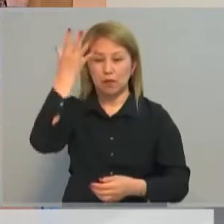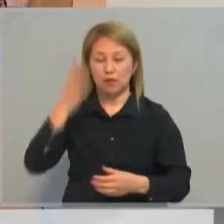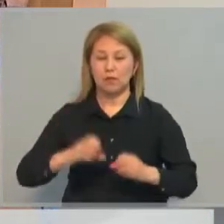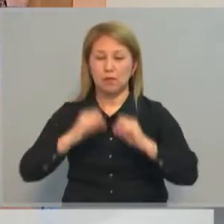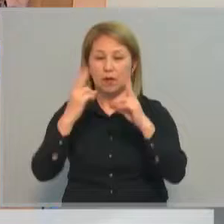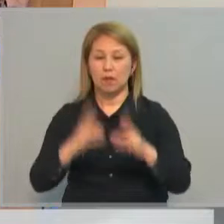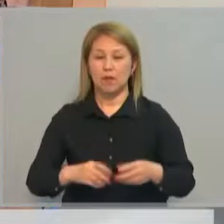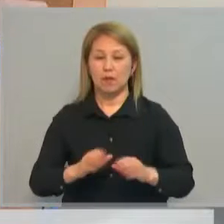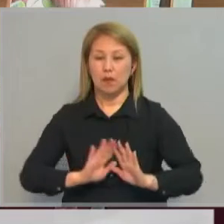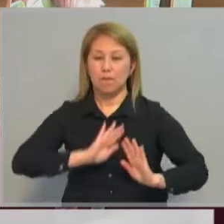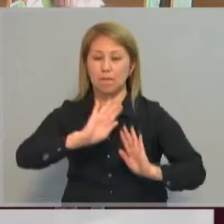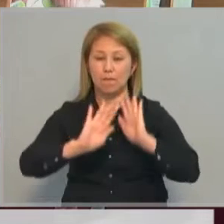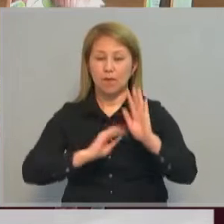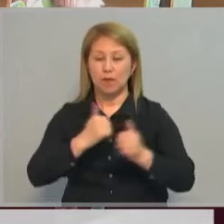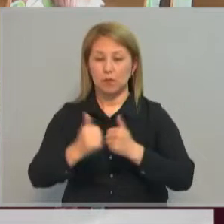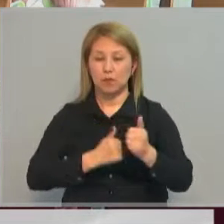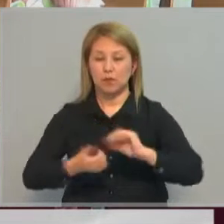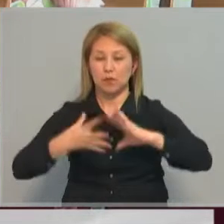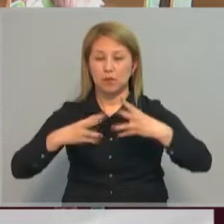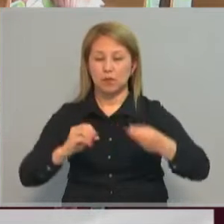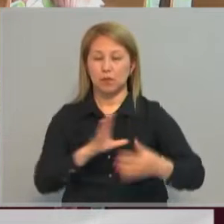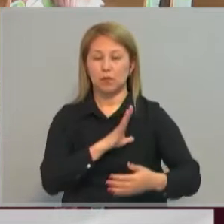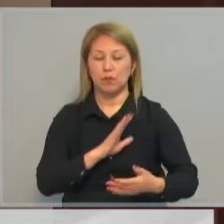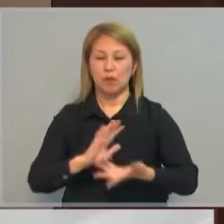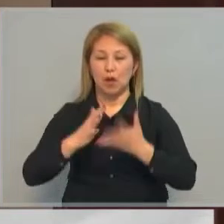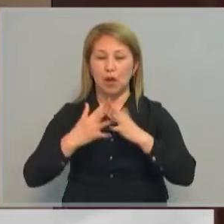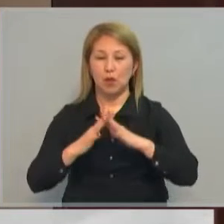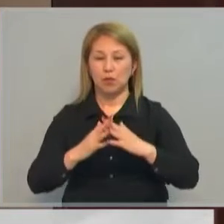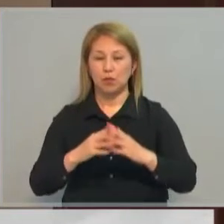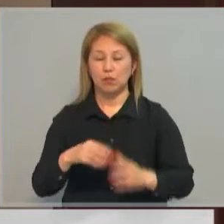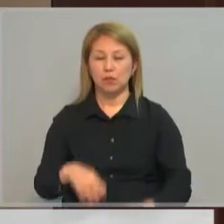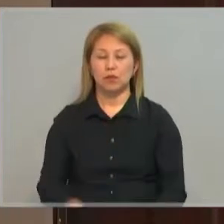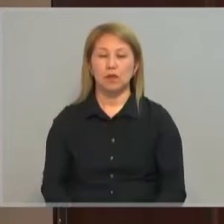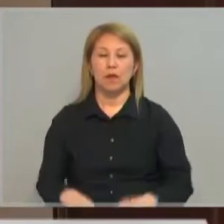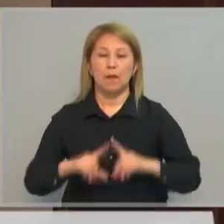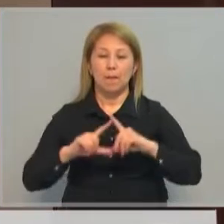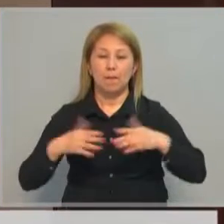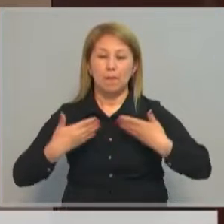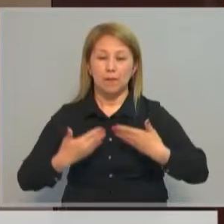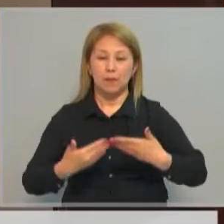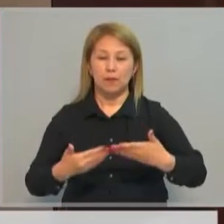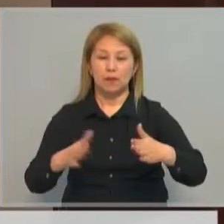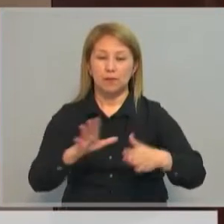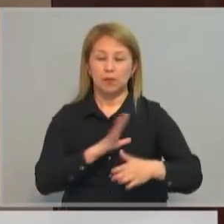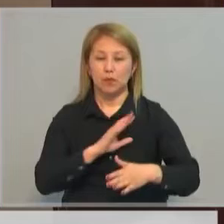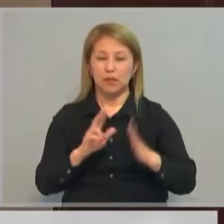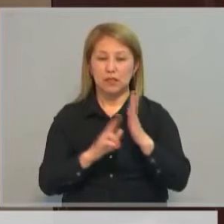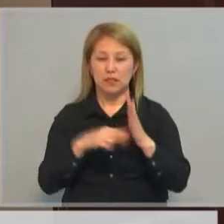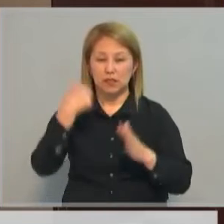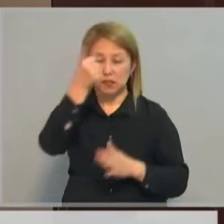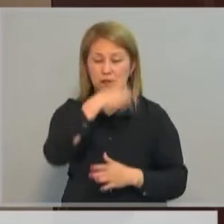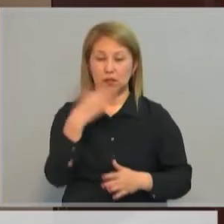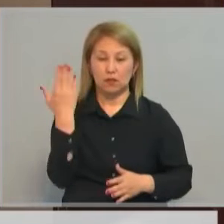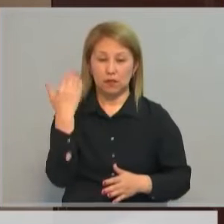арасында волейбол жарысымен қорытындыланды. Ауылымыздың түлегі, мектебіміздің түлегі кезінде 8 жылдық мектеп болған,